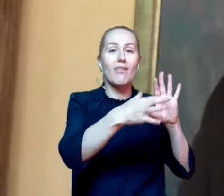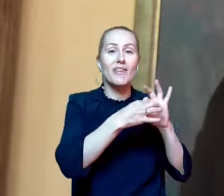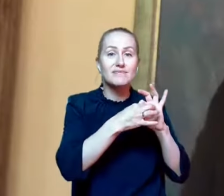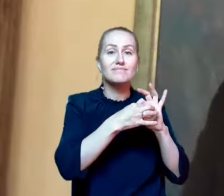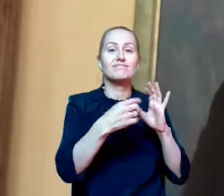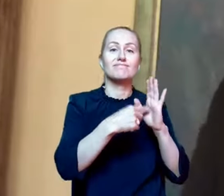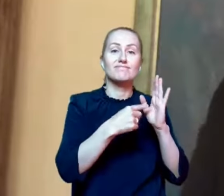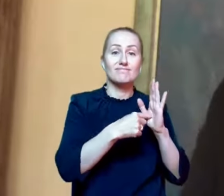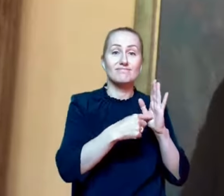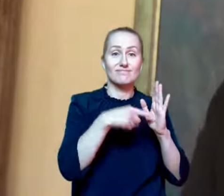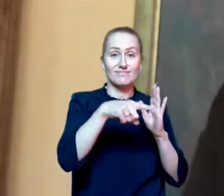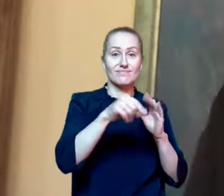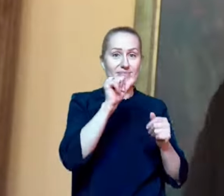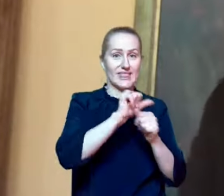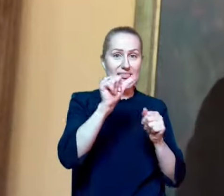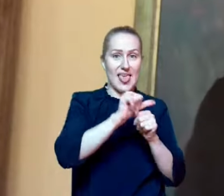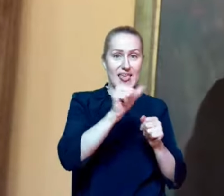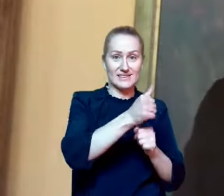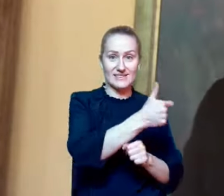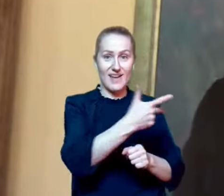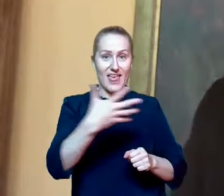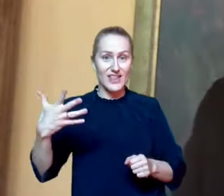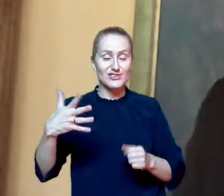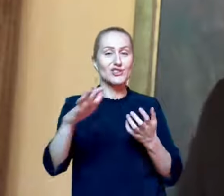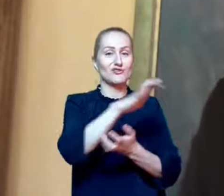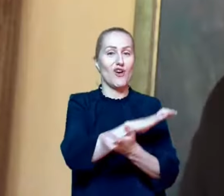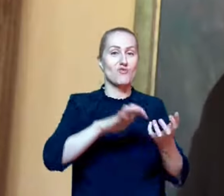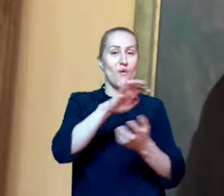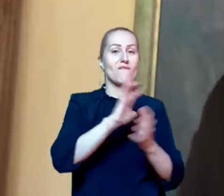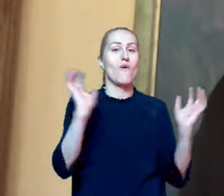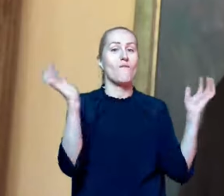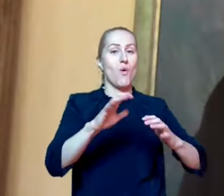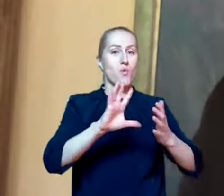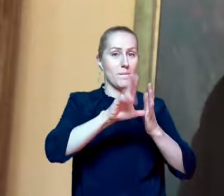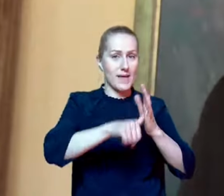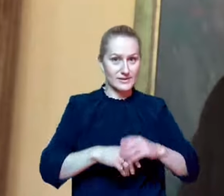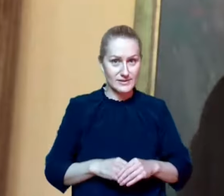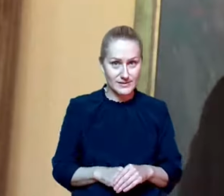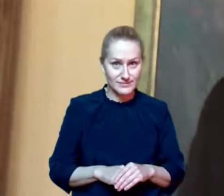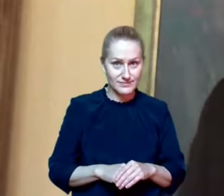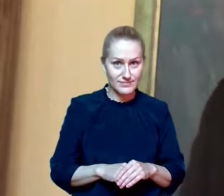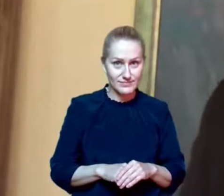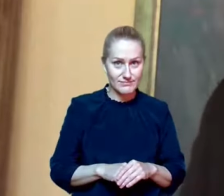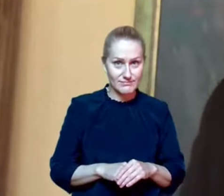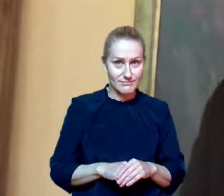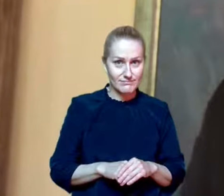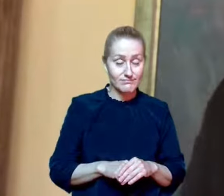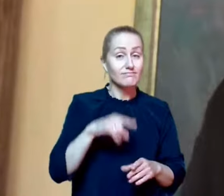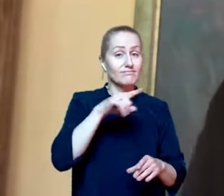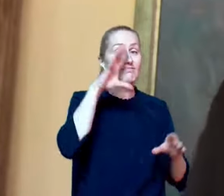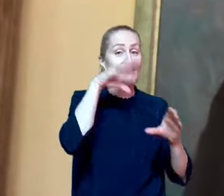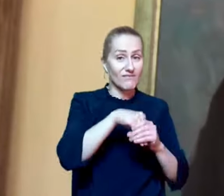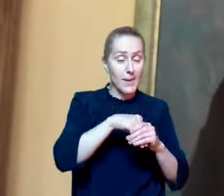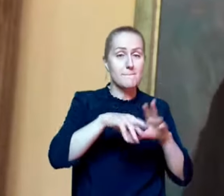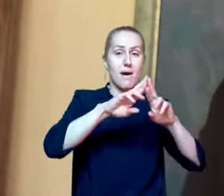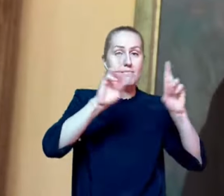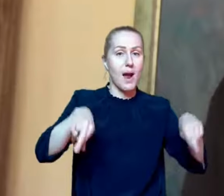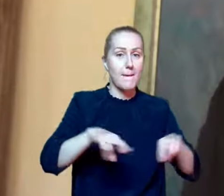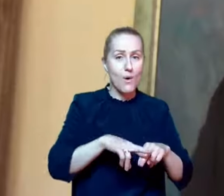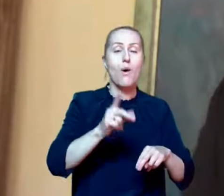z 11. edycją Światowego Forum Miejskiego. Będziemy w tym raporcie